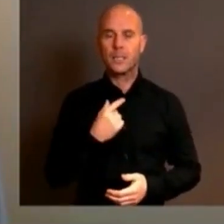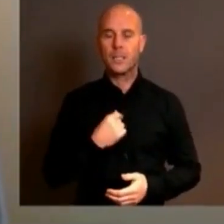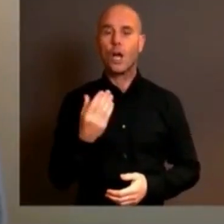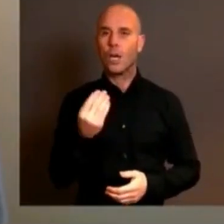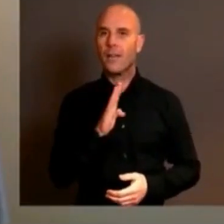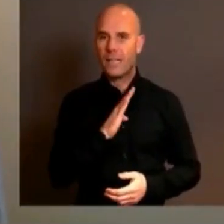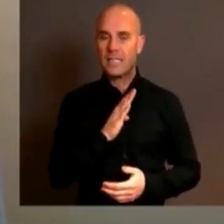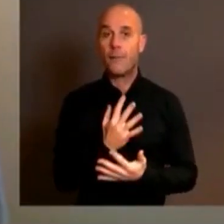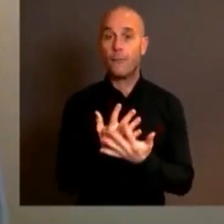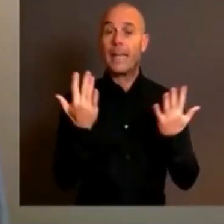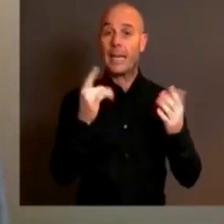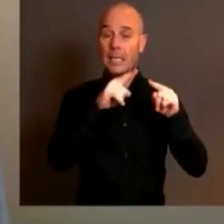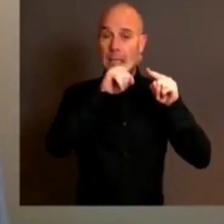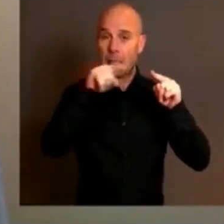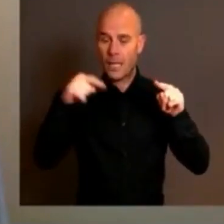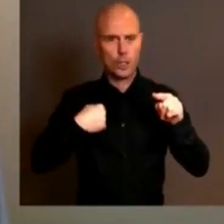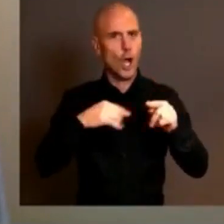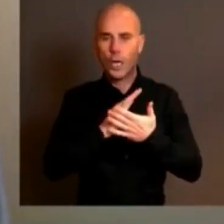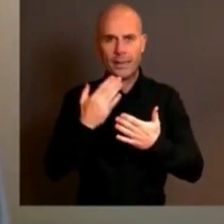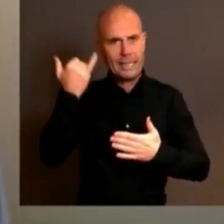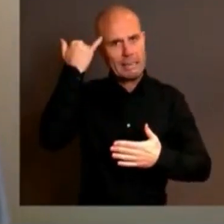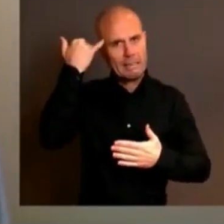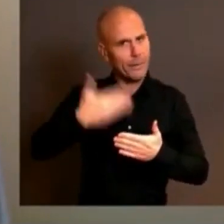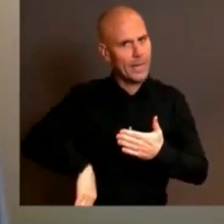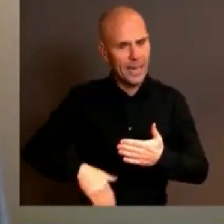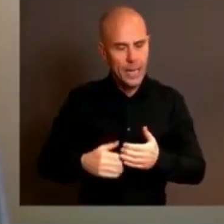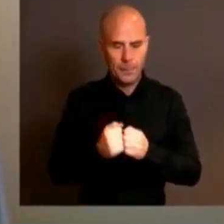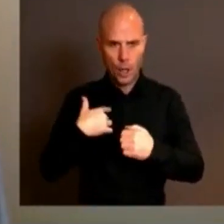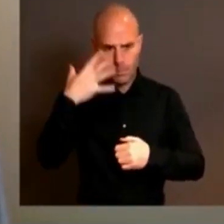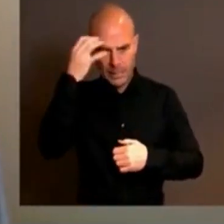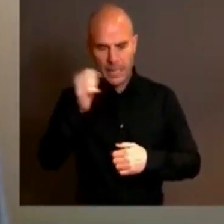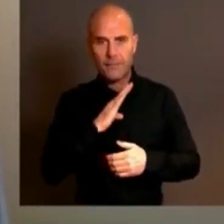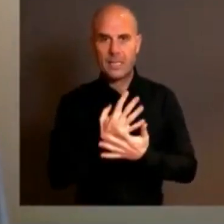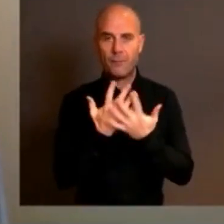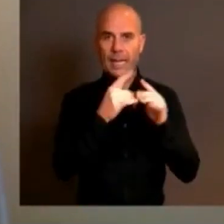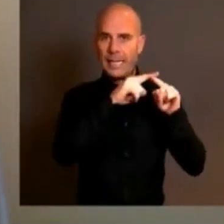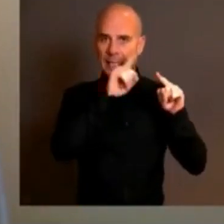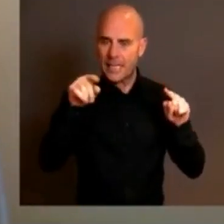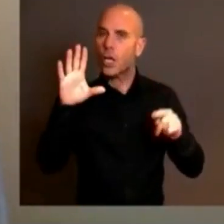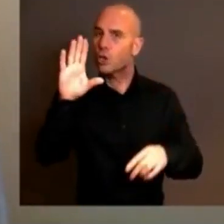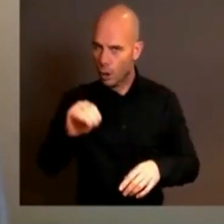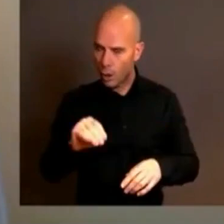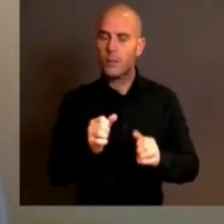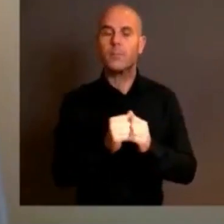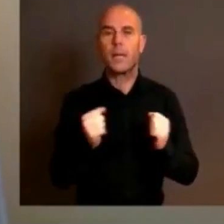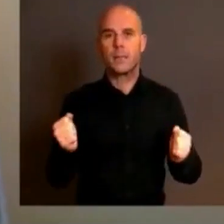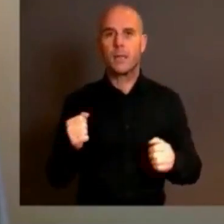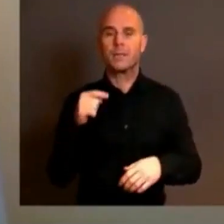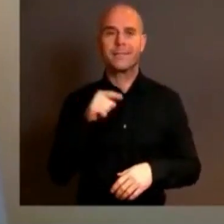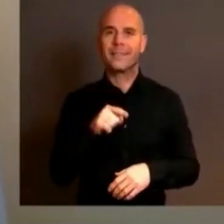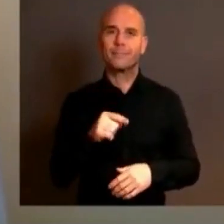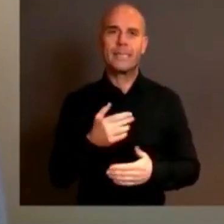Det finns nog fler i statistiken, bland nu har jag inte den framför mig, men som jag minns den så finns det fler i statistiken. Sen måste man ju då, det är ju, här är ju